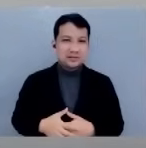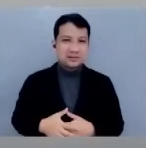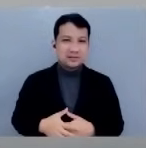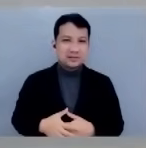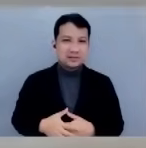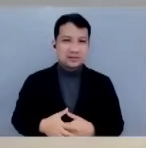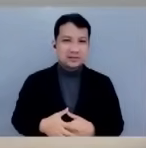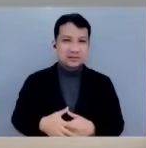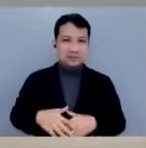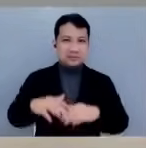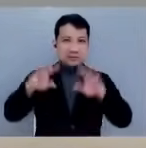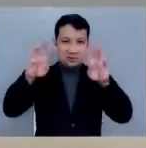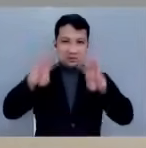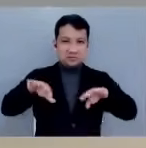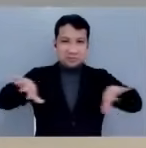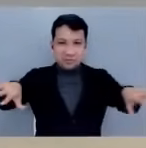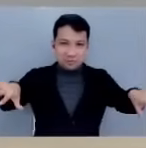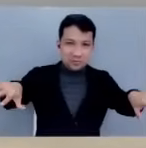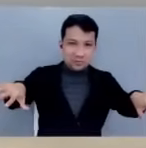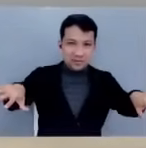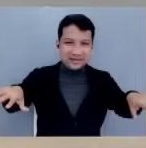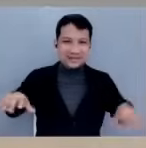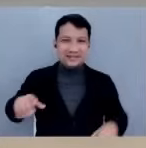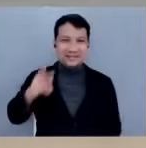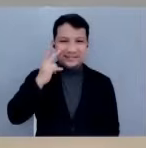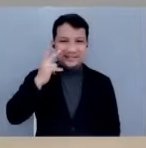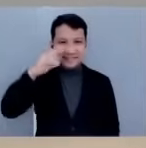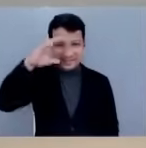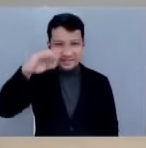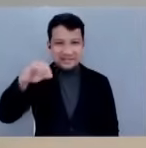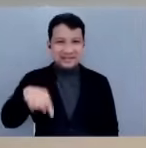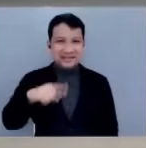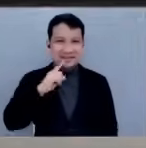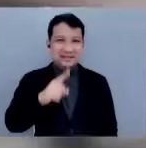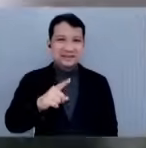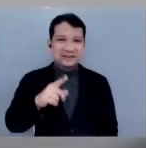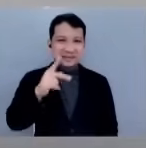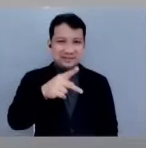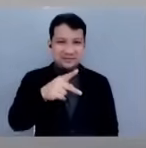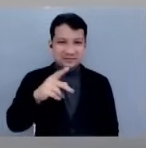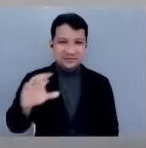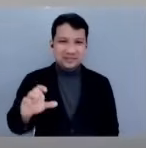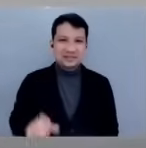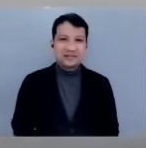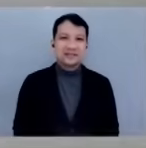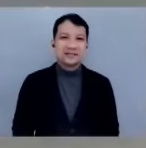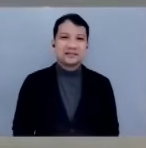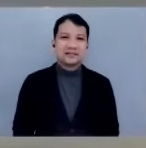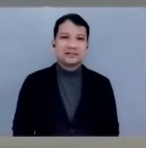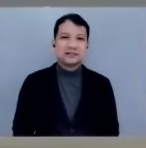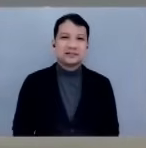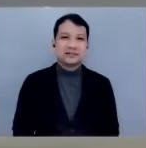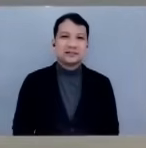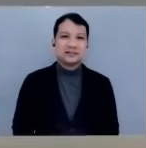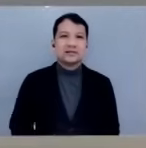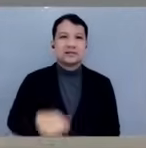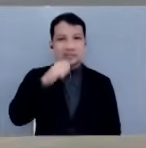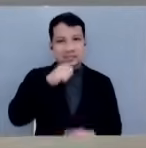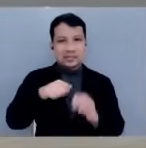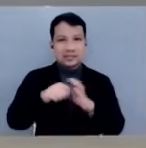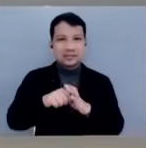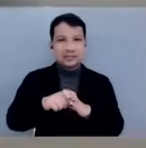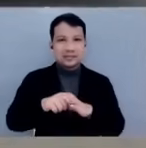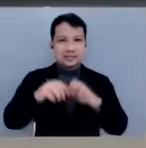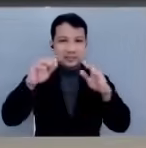Nakasandal sa pader habang naglalakad ang lalaking ito sa Pasay City. Nagtatago sa manipis na lilim ng pader